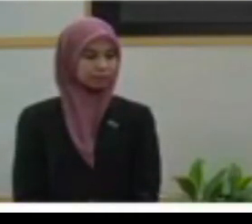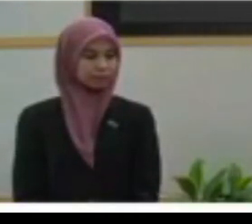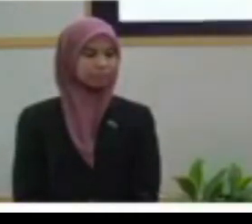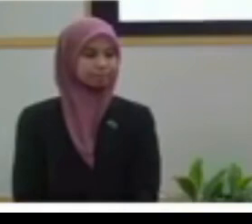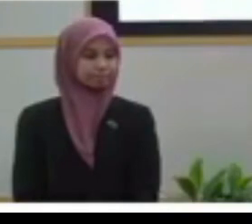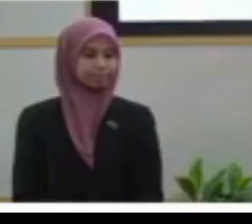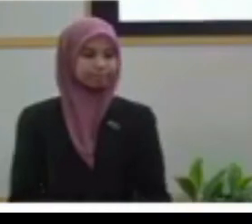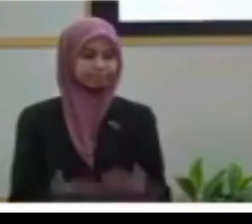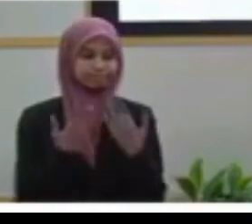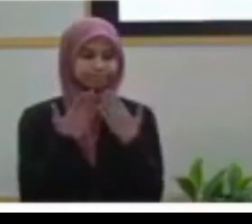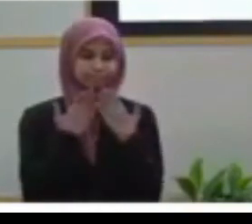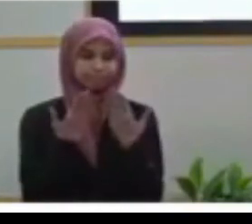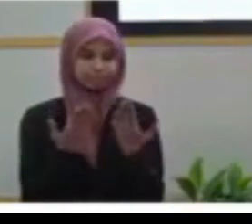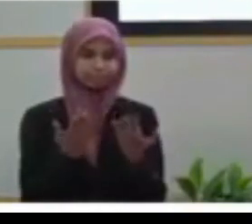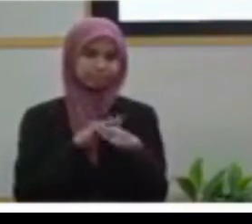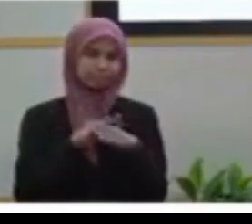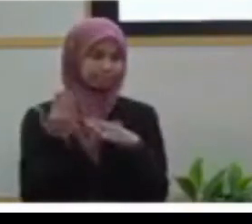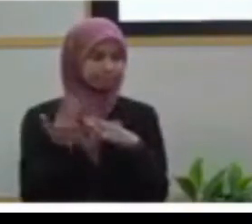Terima kasih.